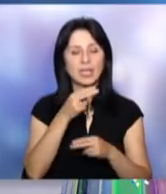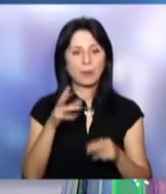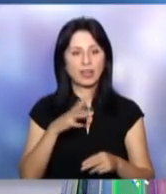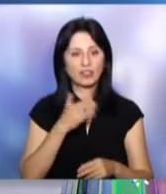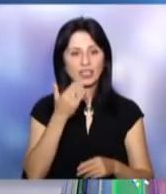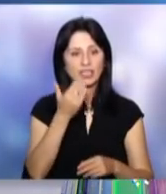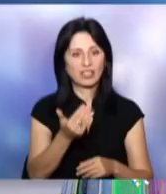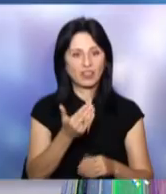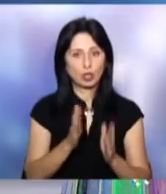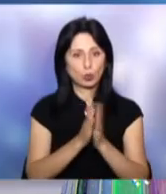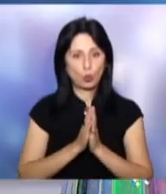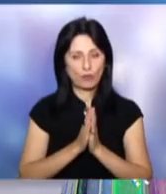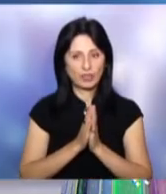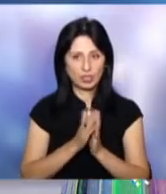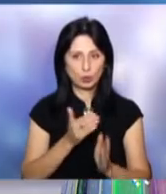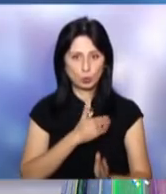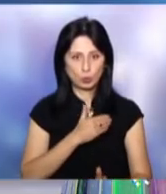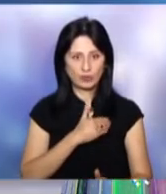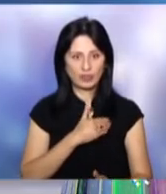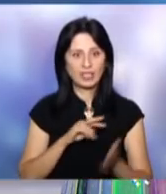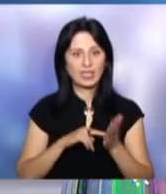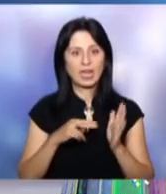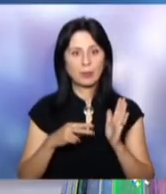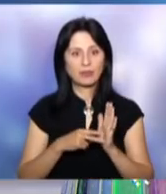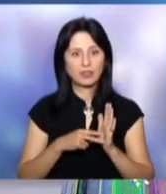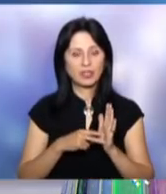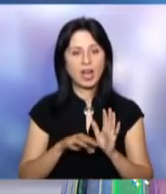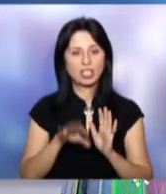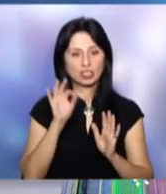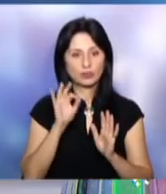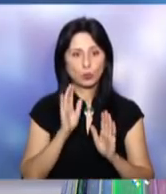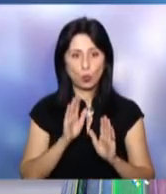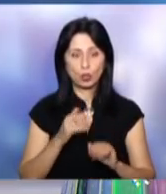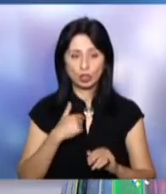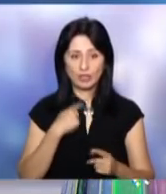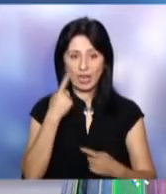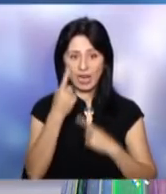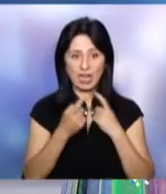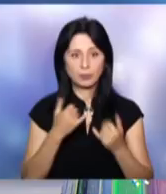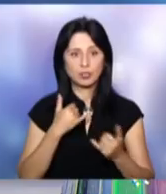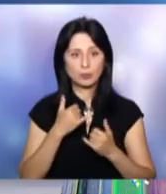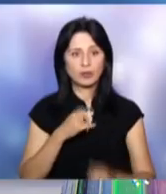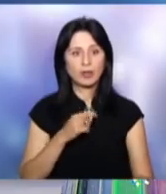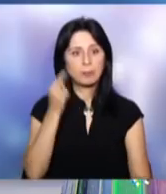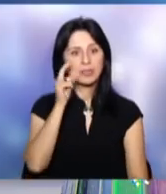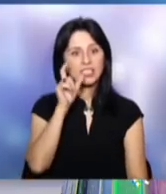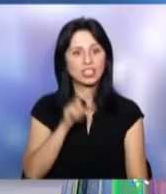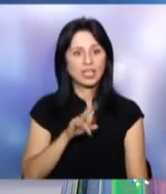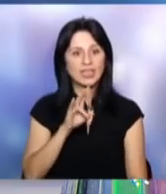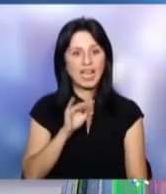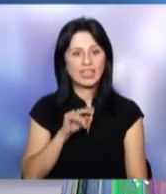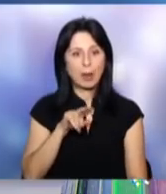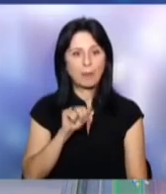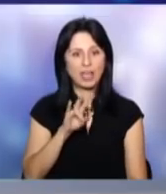იყო თქვენი თხოვნით და სურვილით დაგეგმილი და არჩეული, ხოლო ჩვენი გადაცემის სტუმარი გახდათ ფსიქოლოგი